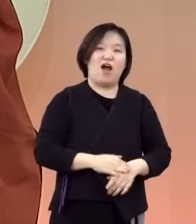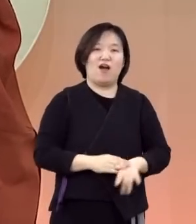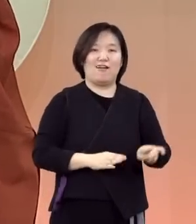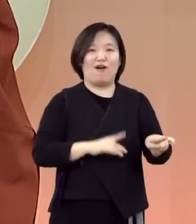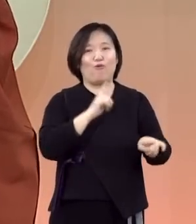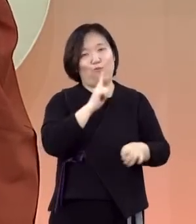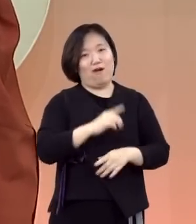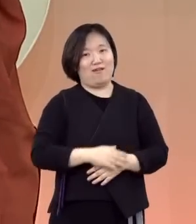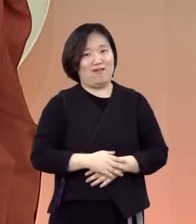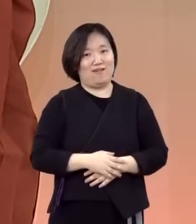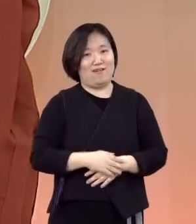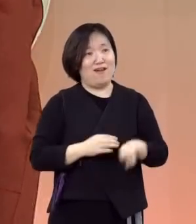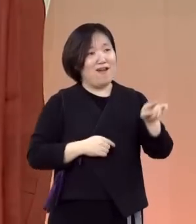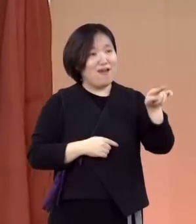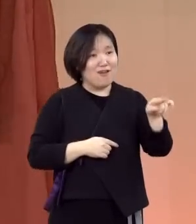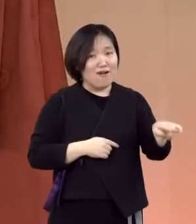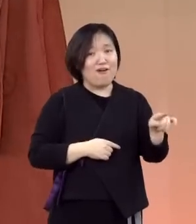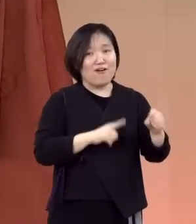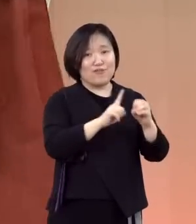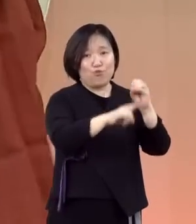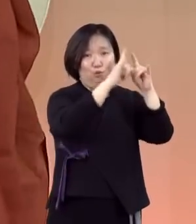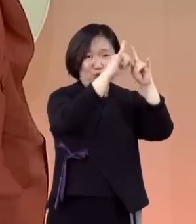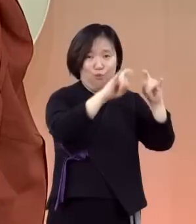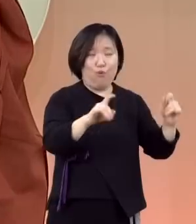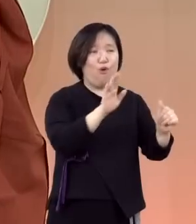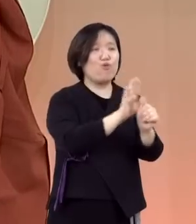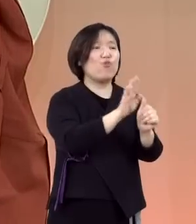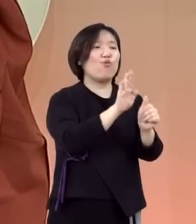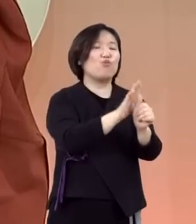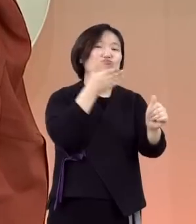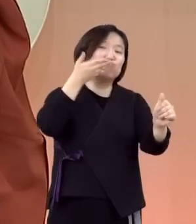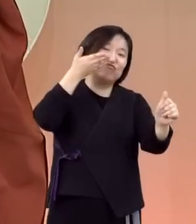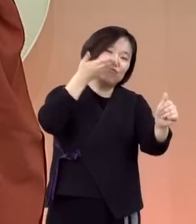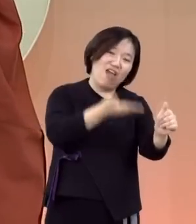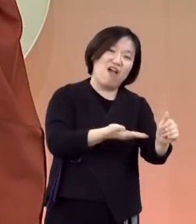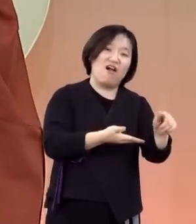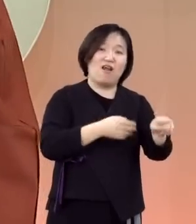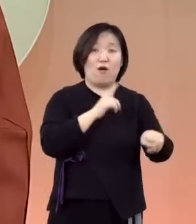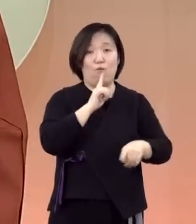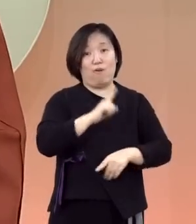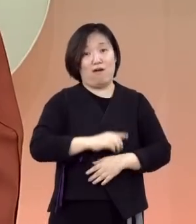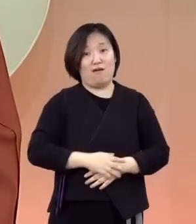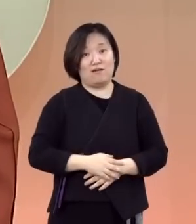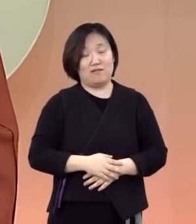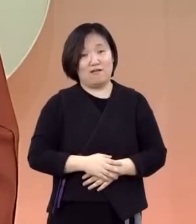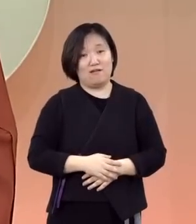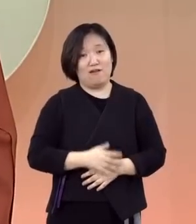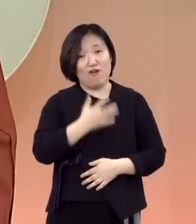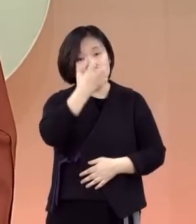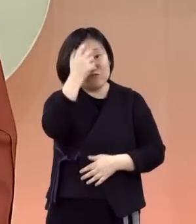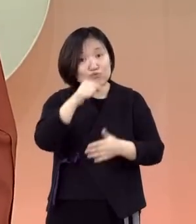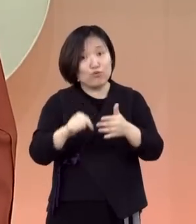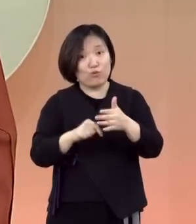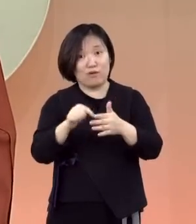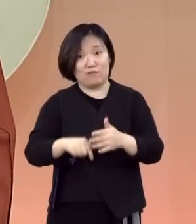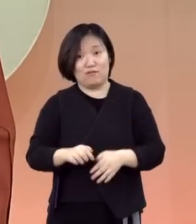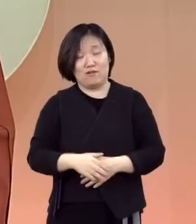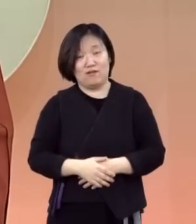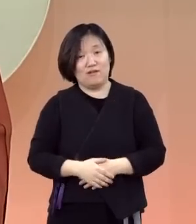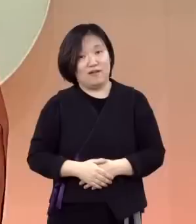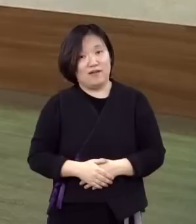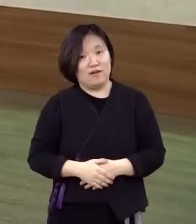누군가 도움이필요하니제가와서청해야한다고하셨습니다 ."그것이제가꾼예지몽이었어요